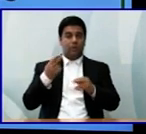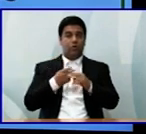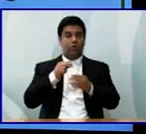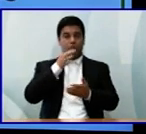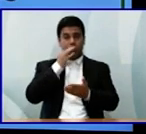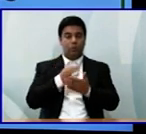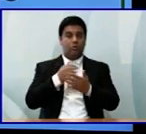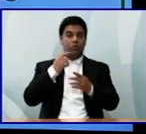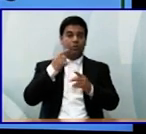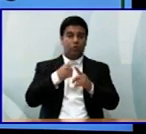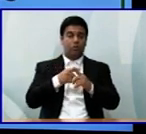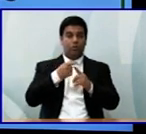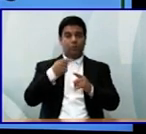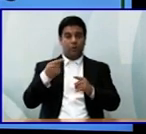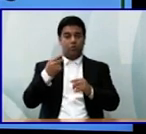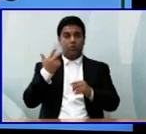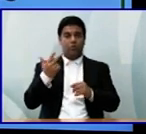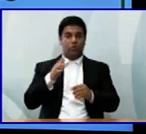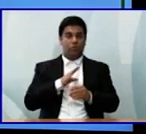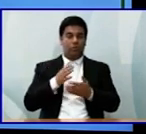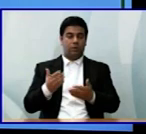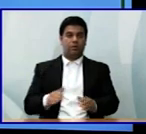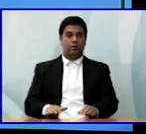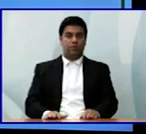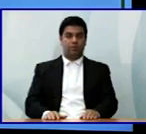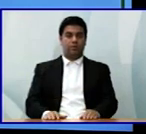Javobimiz plus minus 3 bo'ldi.